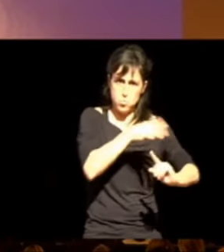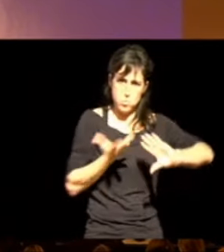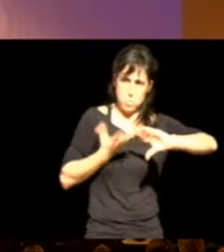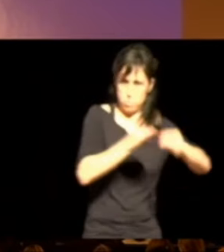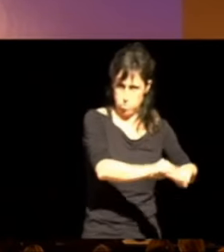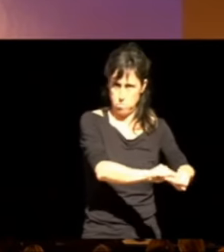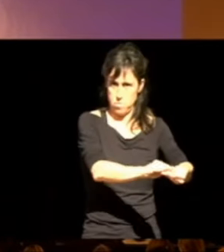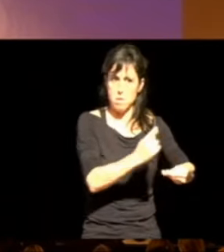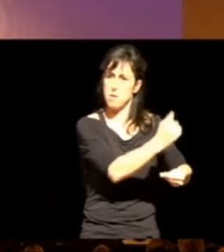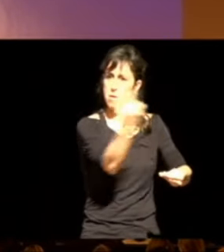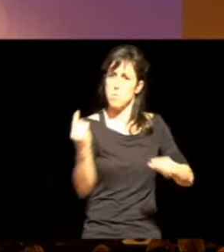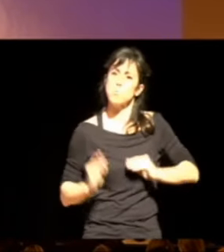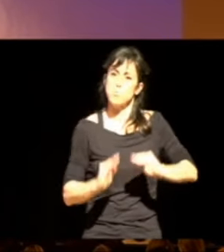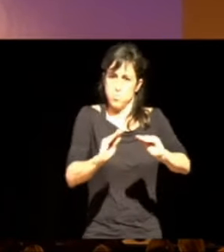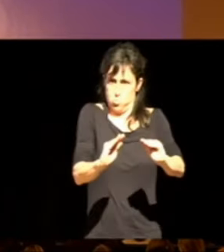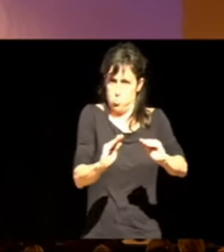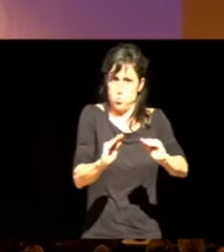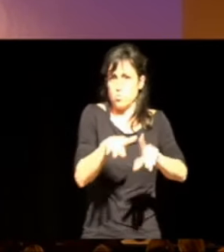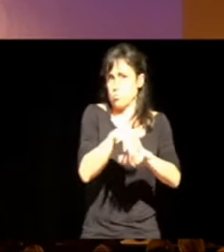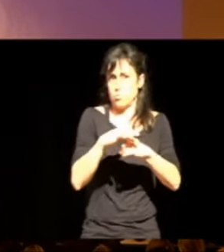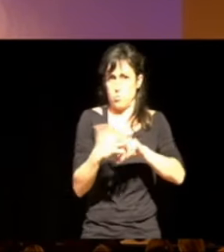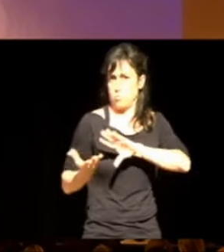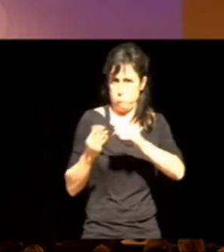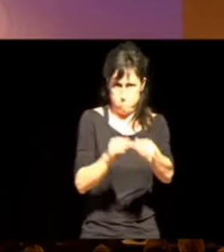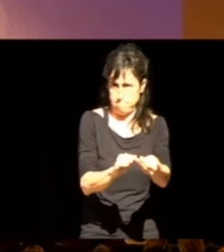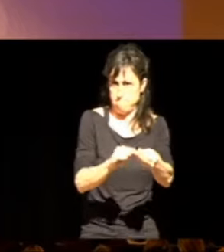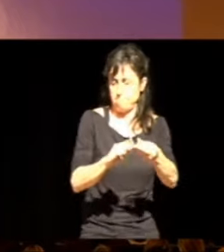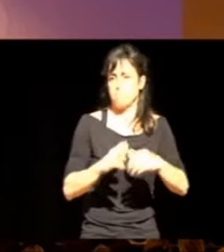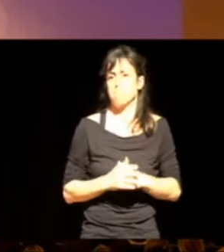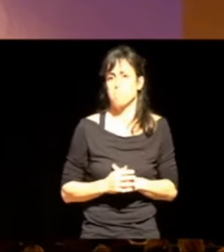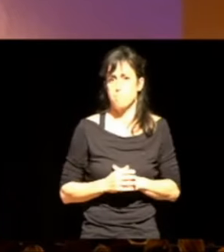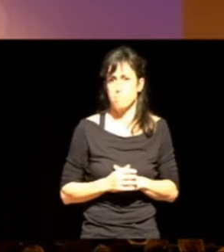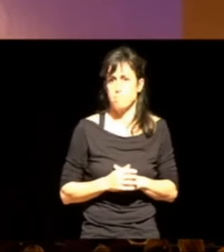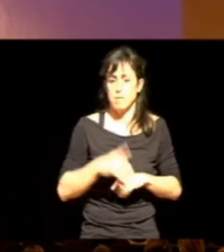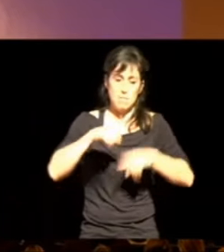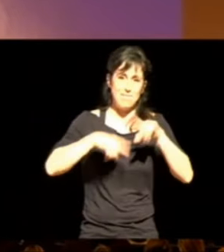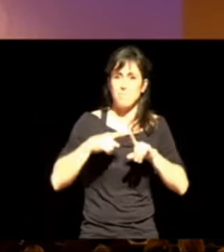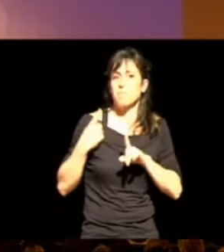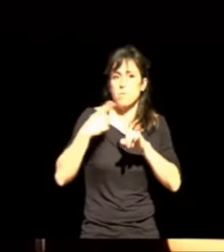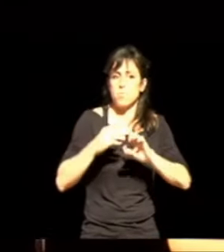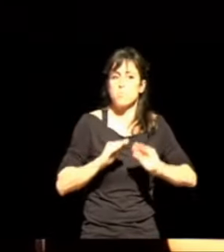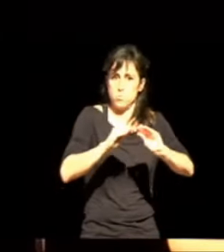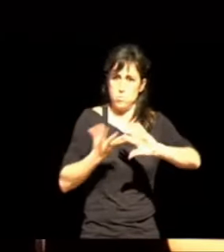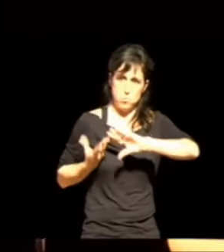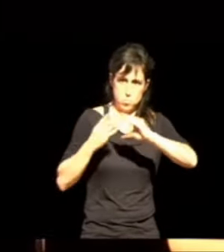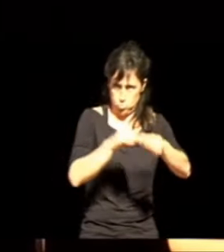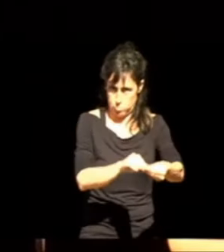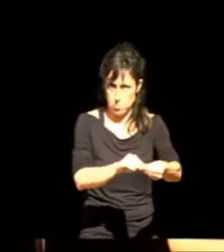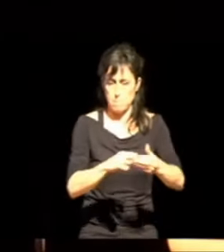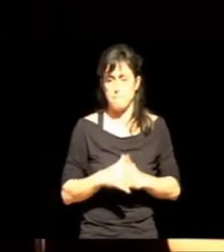du, beti ere, bere testu ingurua kontuan hartuta, eta lortu nahi dituen inguruak ere kontuan